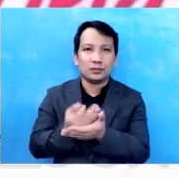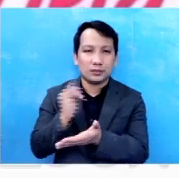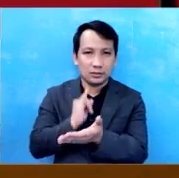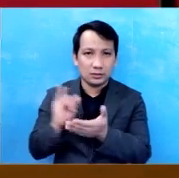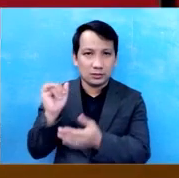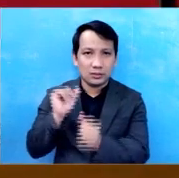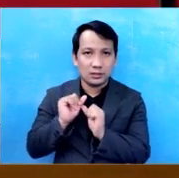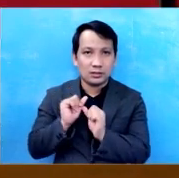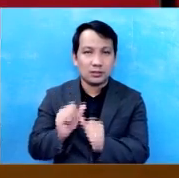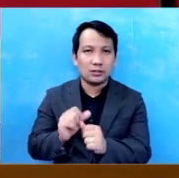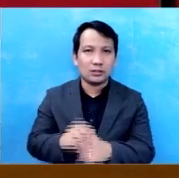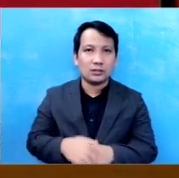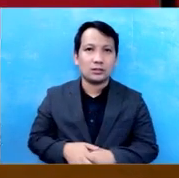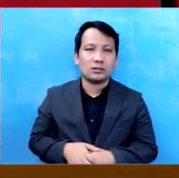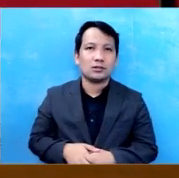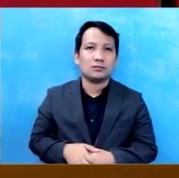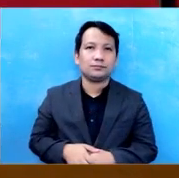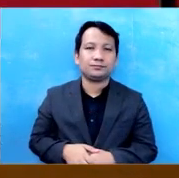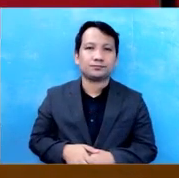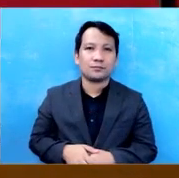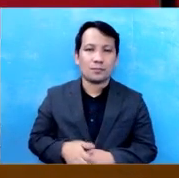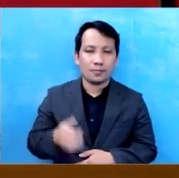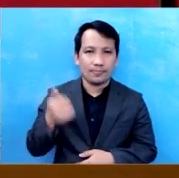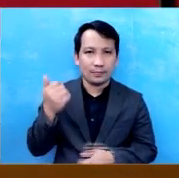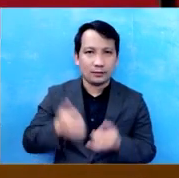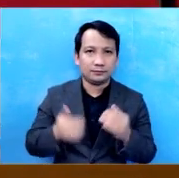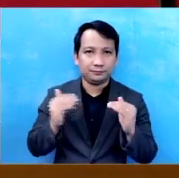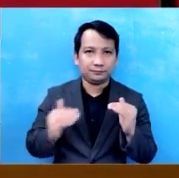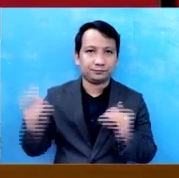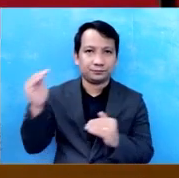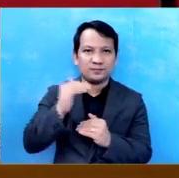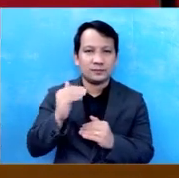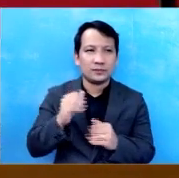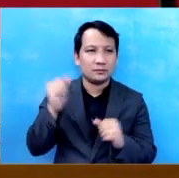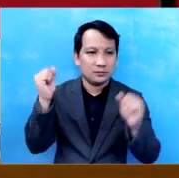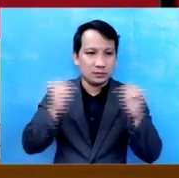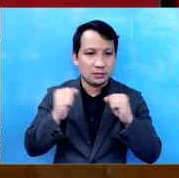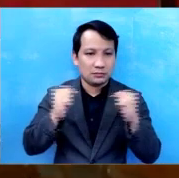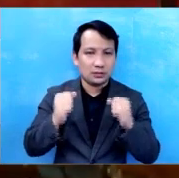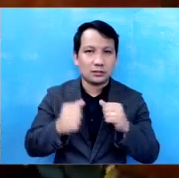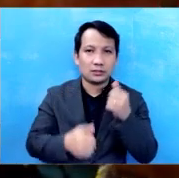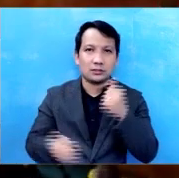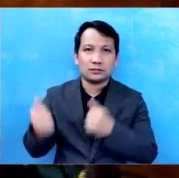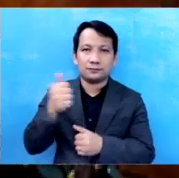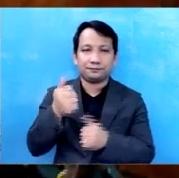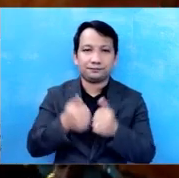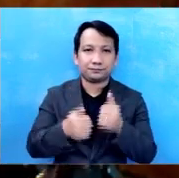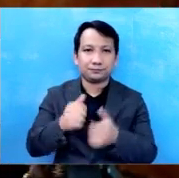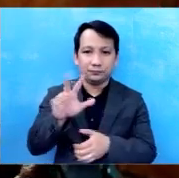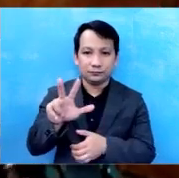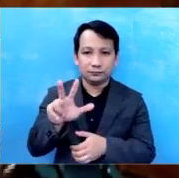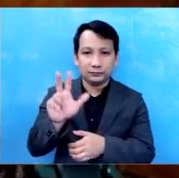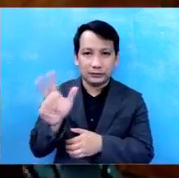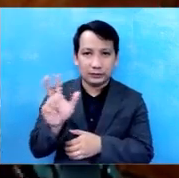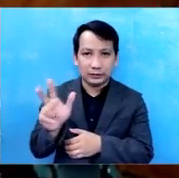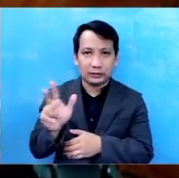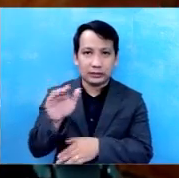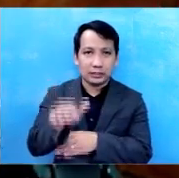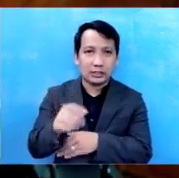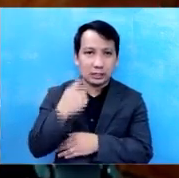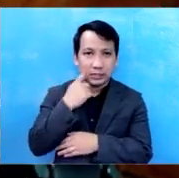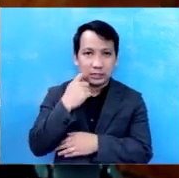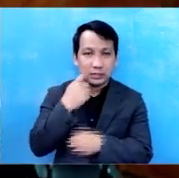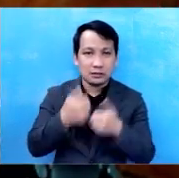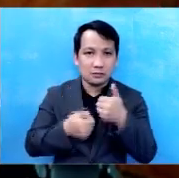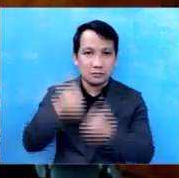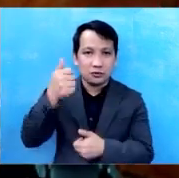natin? Pero sa huli, nanaig ang mga pabor sa panukala. Pasado alas 3:30 ng hapon kanina, pumasa na